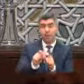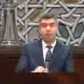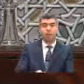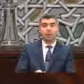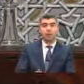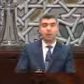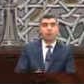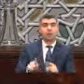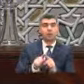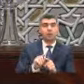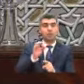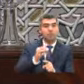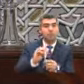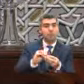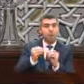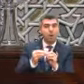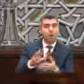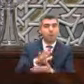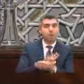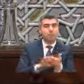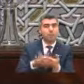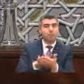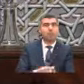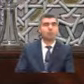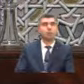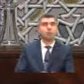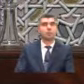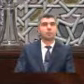احاطه بالاشكال ديال التلوث اللي